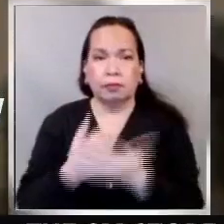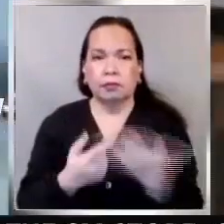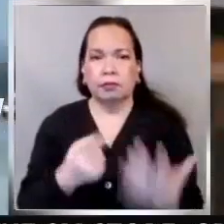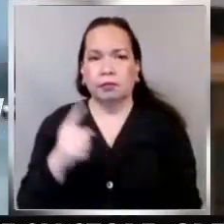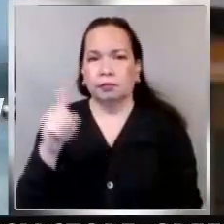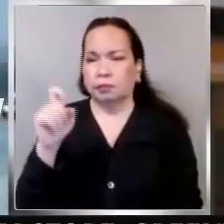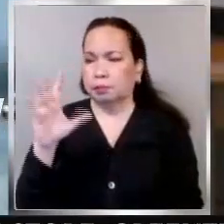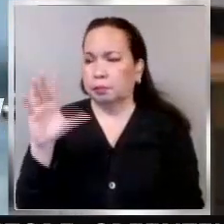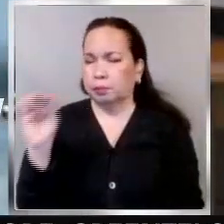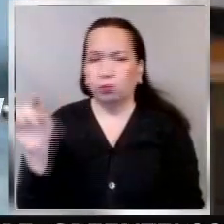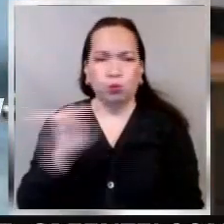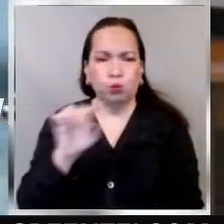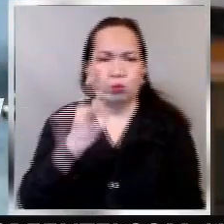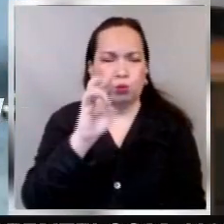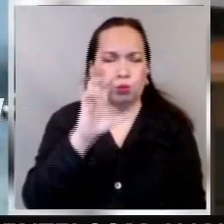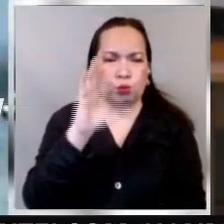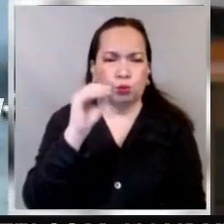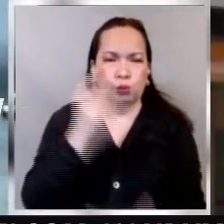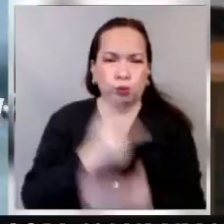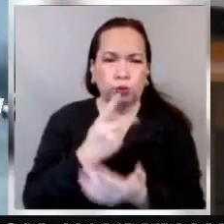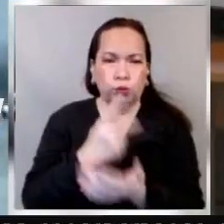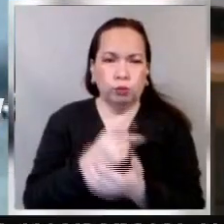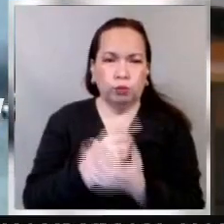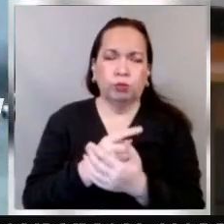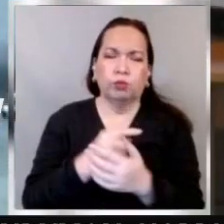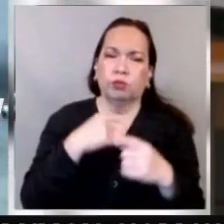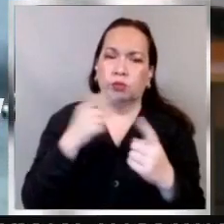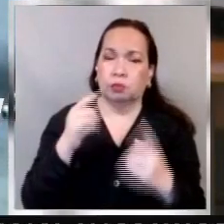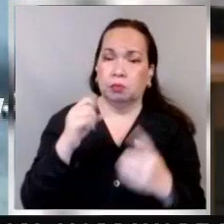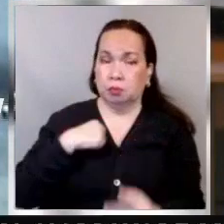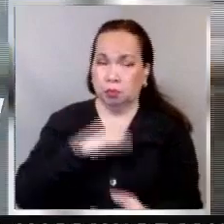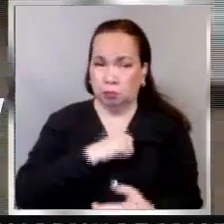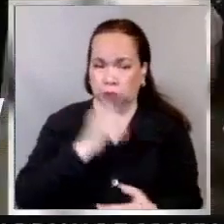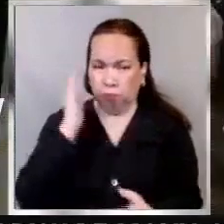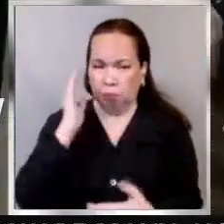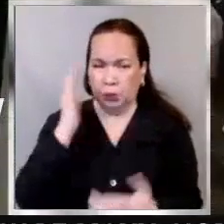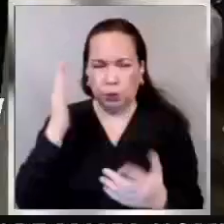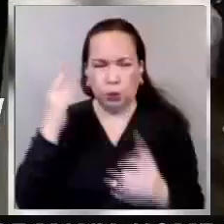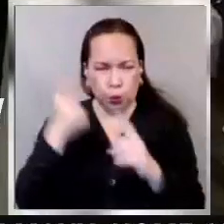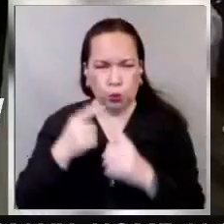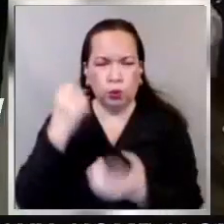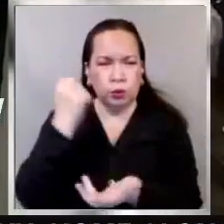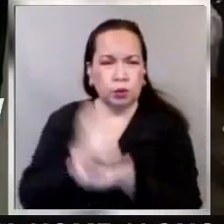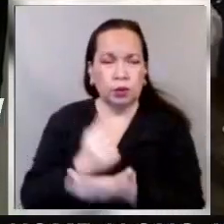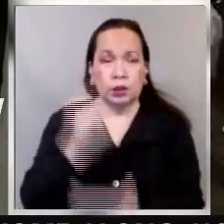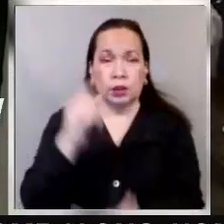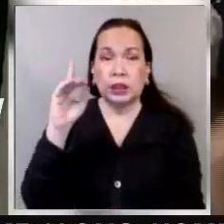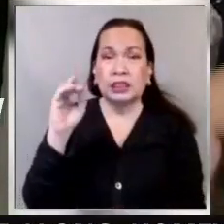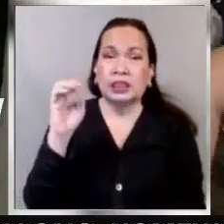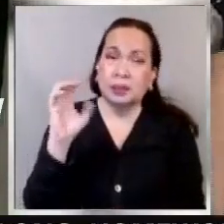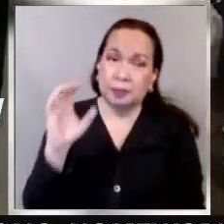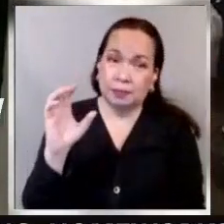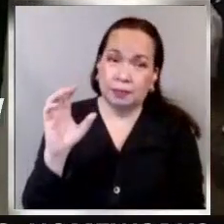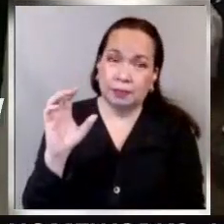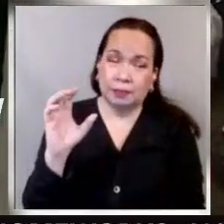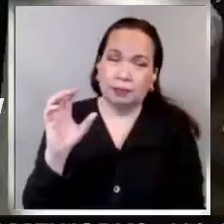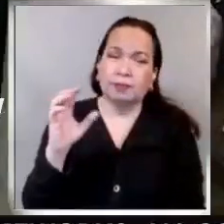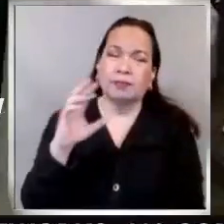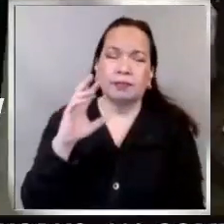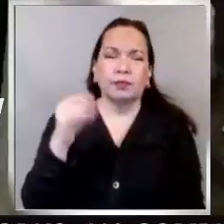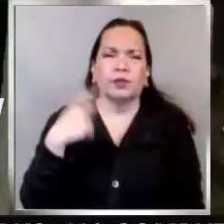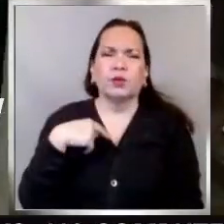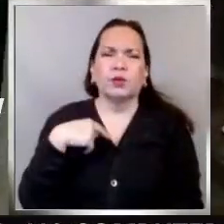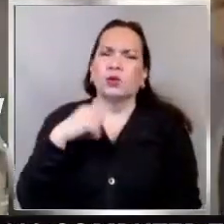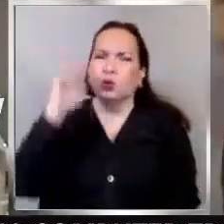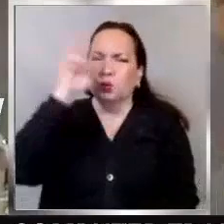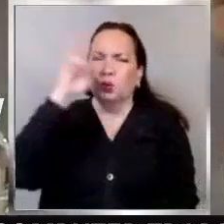pesos. Ang Senado, target aprubahan ito sa darating na Disyembre. Pangamba ng Employers Confederation of the Philippines